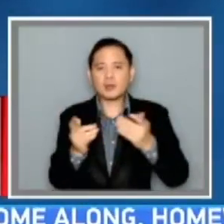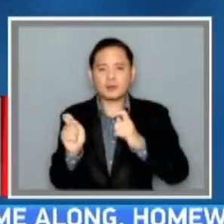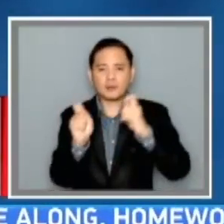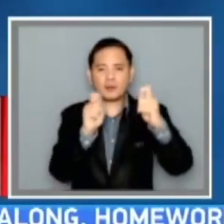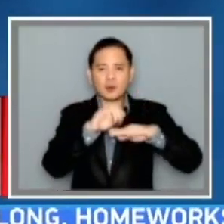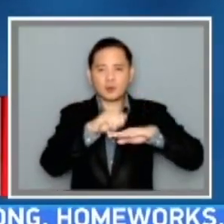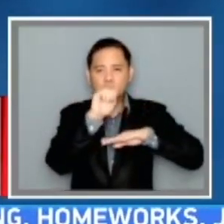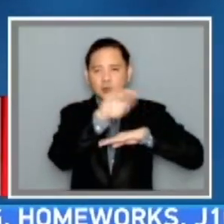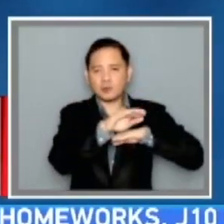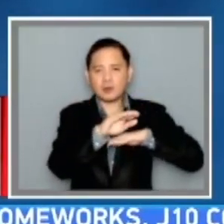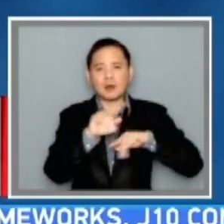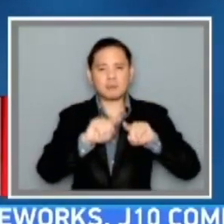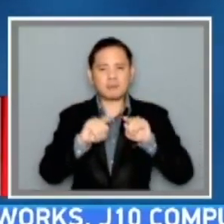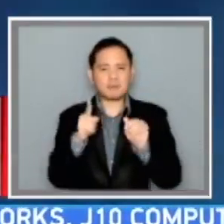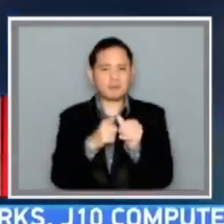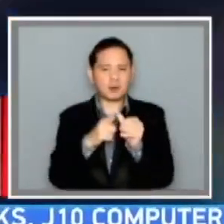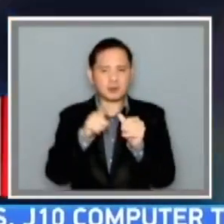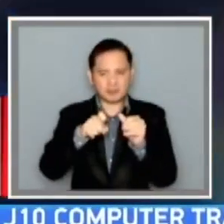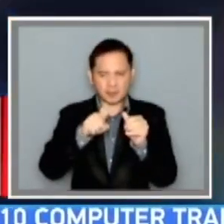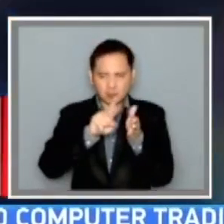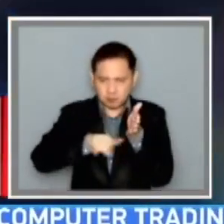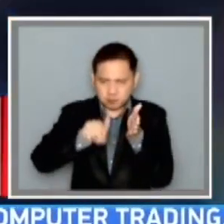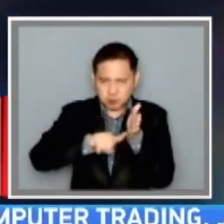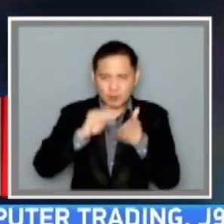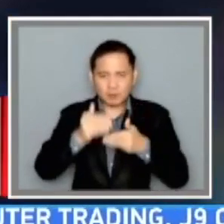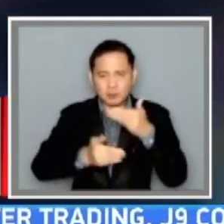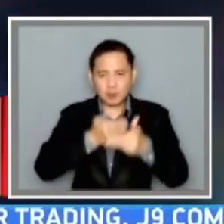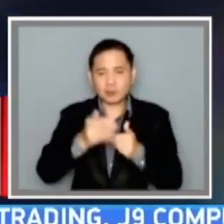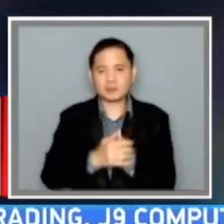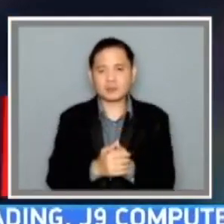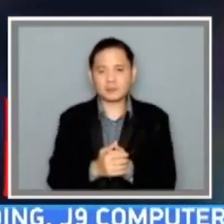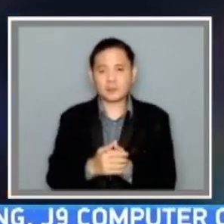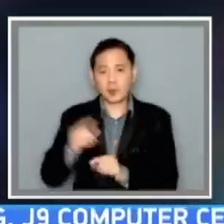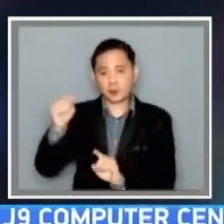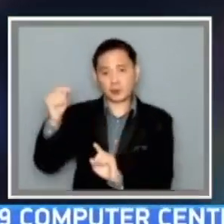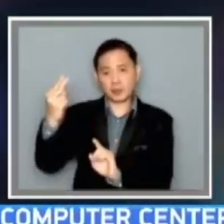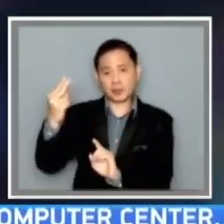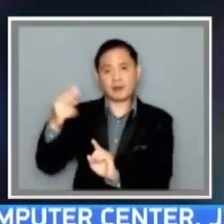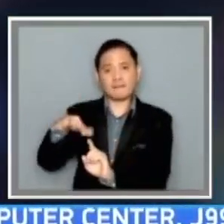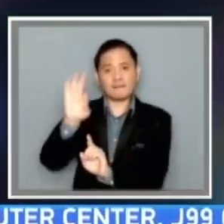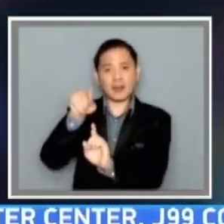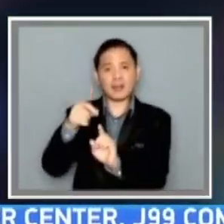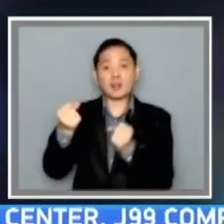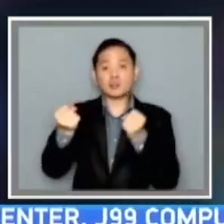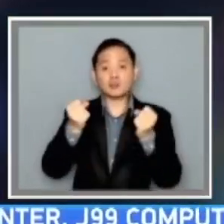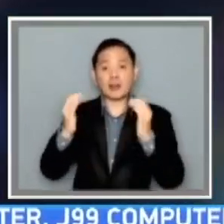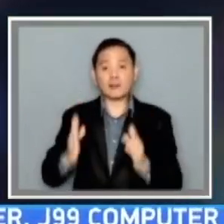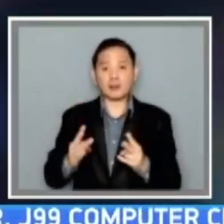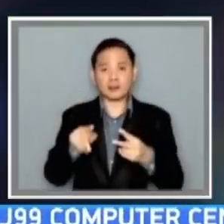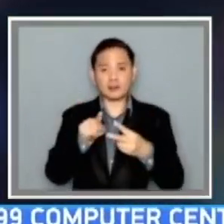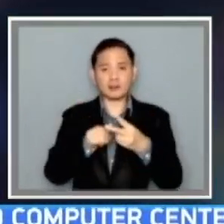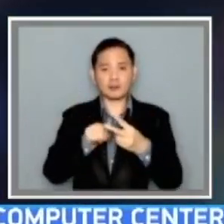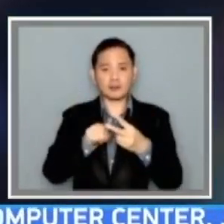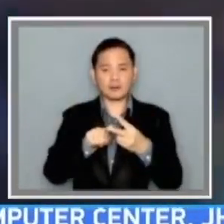iproseso. Nitong Huwebes, unang natagpuan ang bangkay ng piloto ng Piper plane.